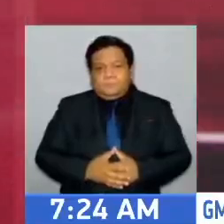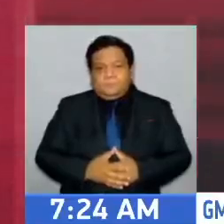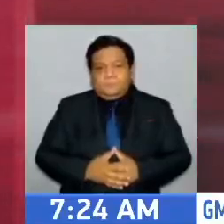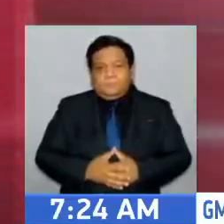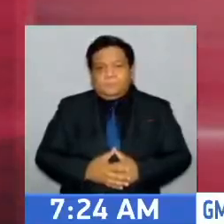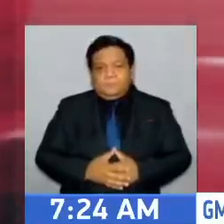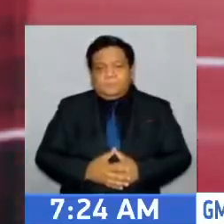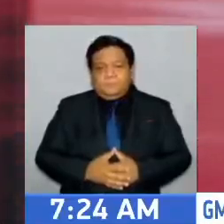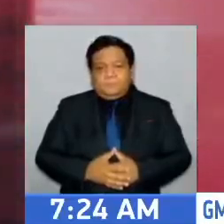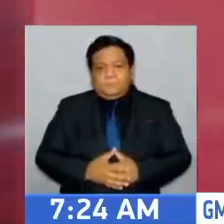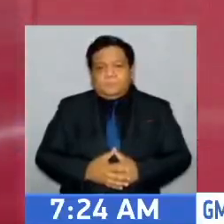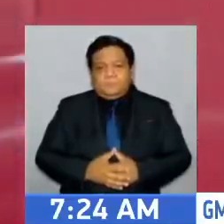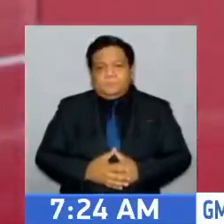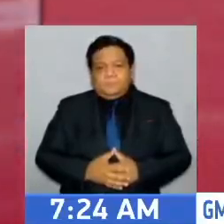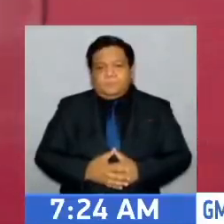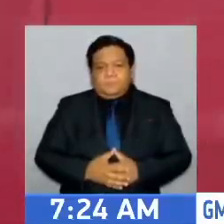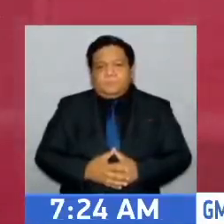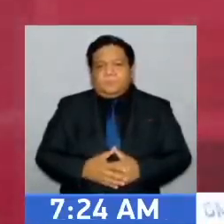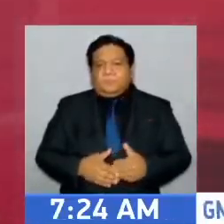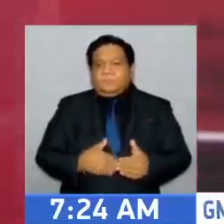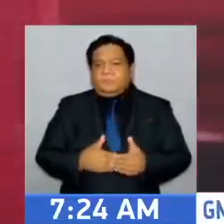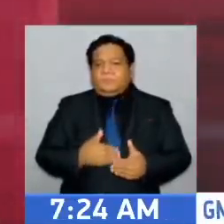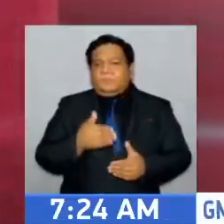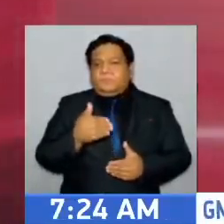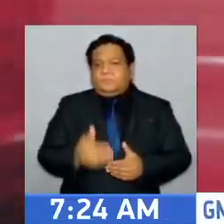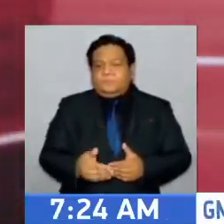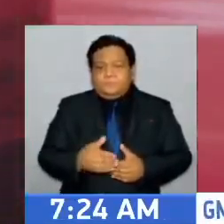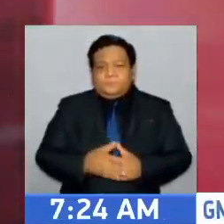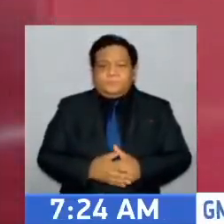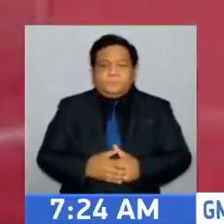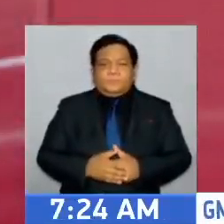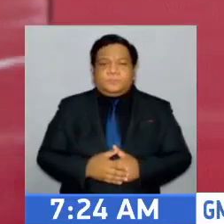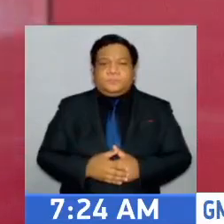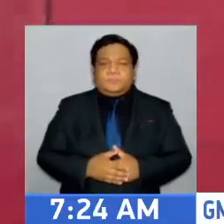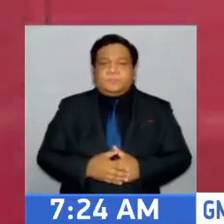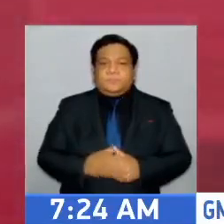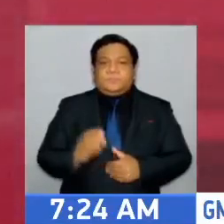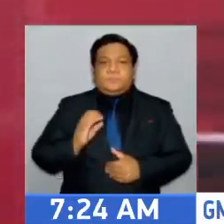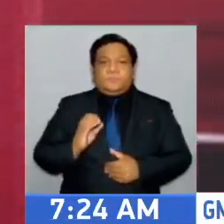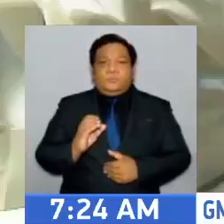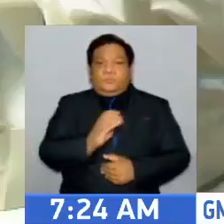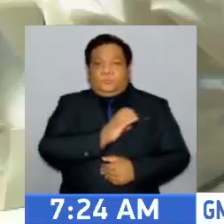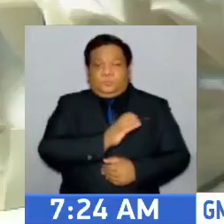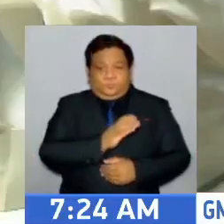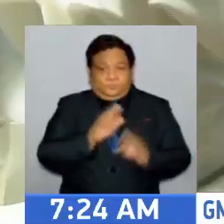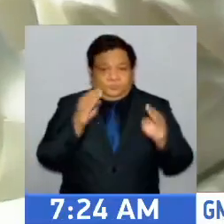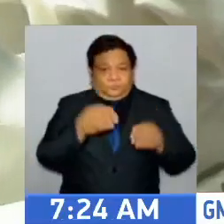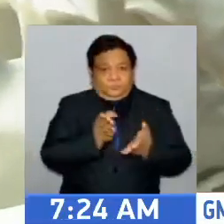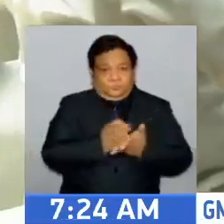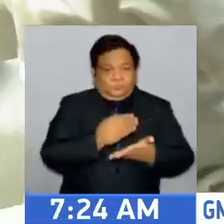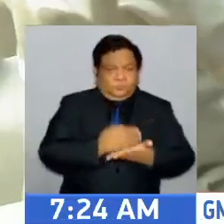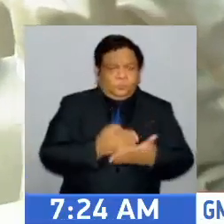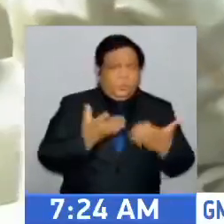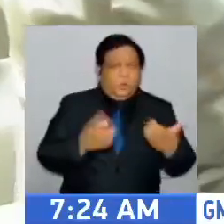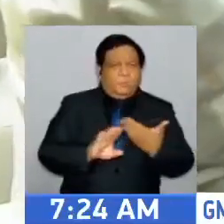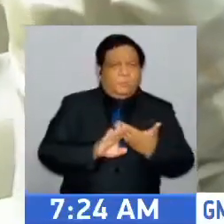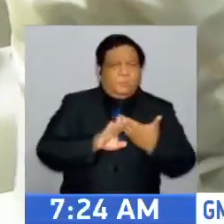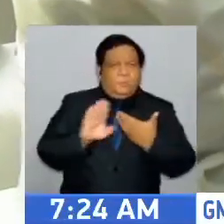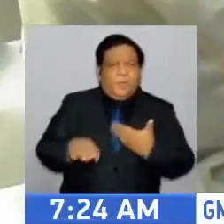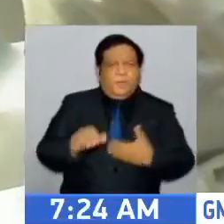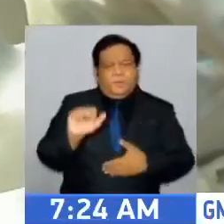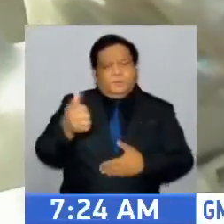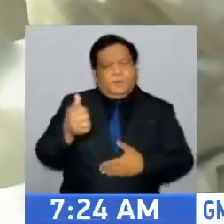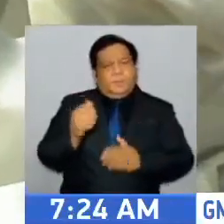Nais ibalik ng House Appropriations Committee ang 10 billion pesos na alokasyon para sa National Task Force to End Local Communist